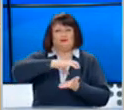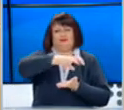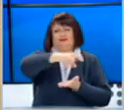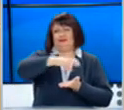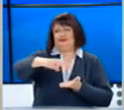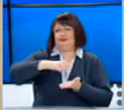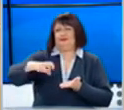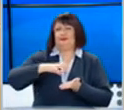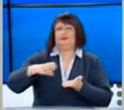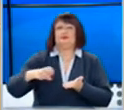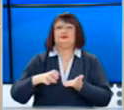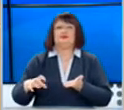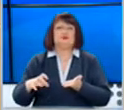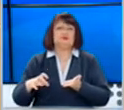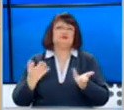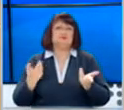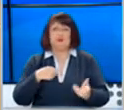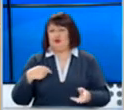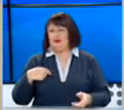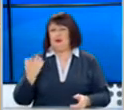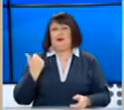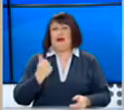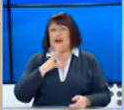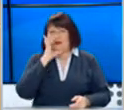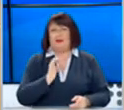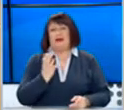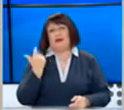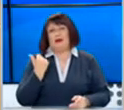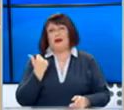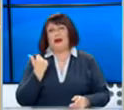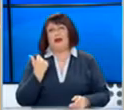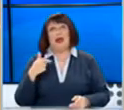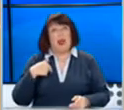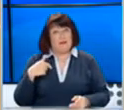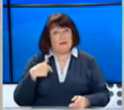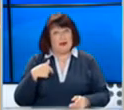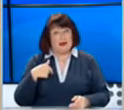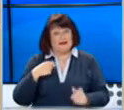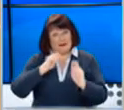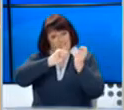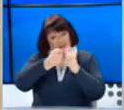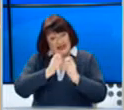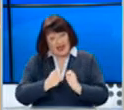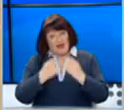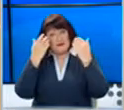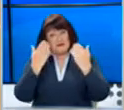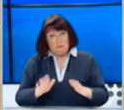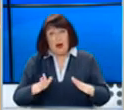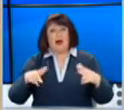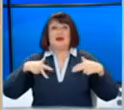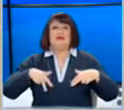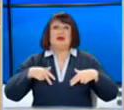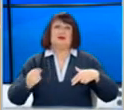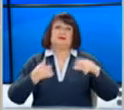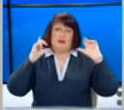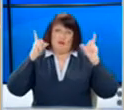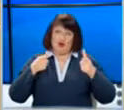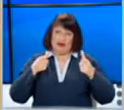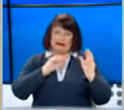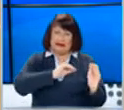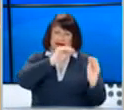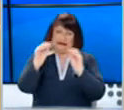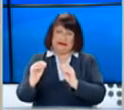χωρίς πραγματικό φυσικό πολιτικό προϊστάμενο. Και αυτή η κυβέρνηση έκανε μια μεγάλη μεταρρύθμιση και μετακίνησε